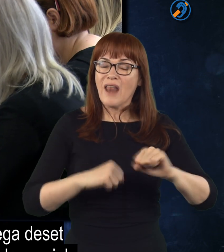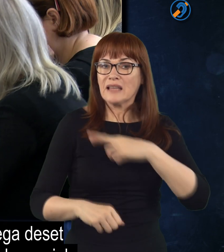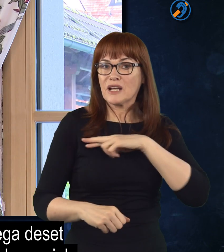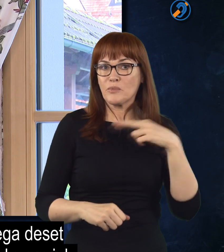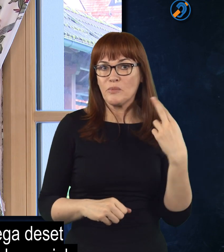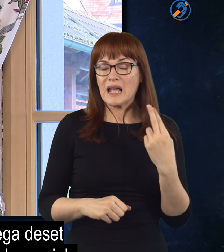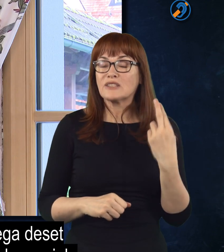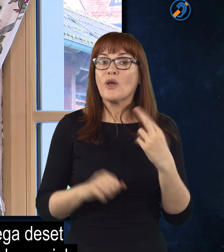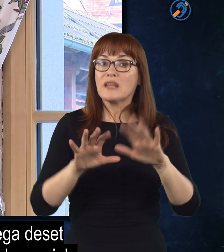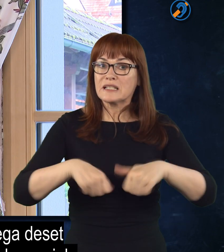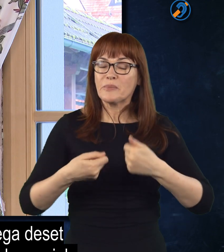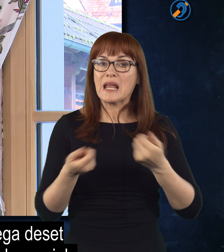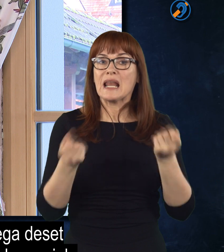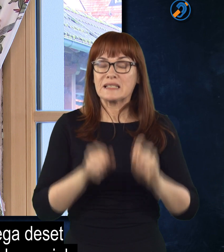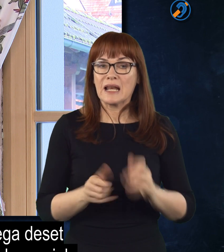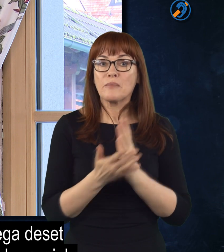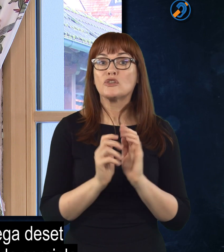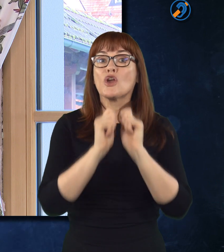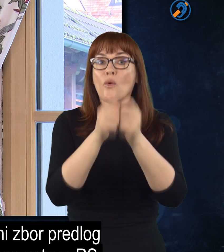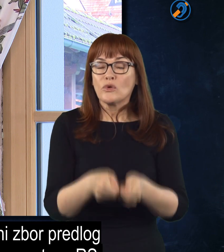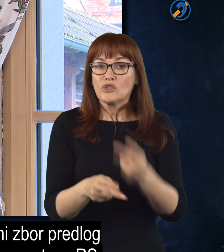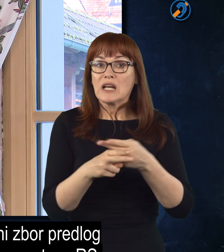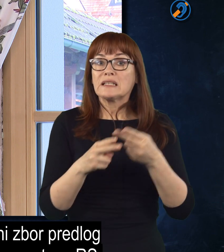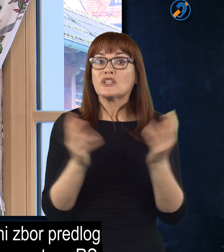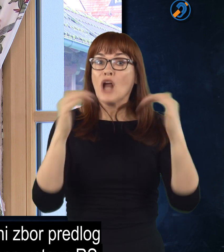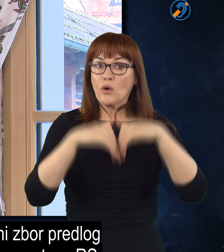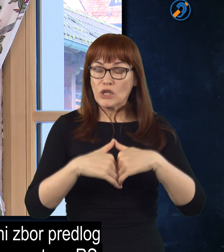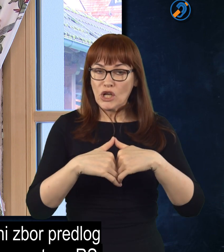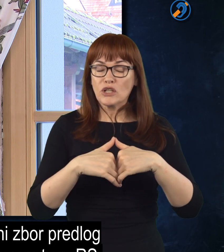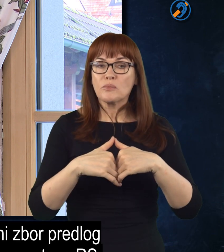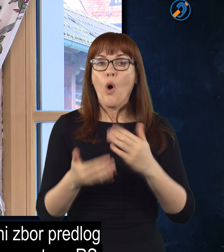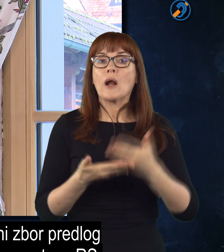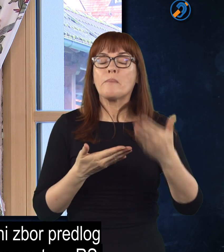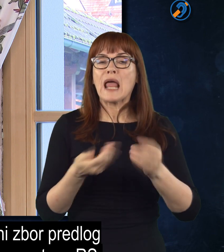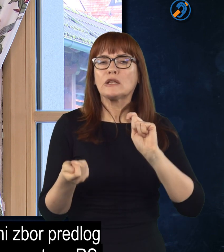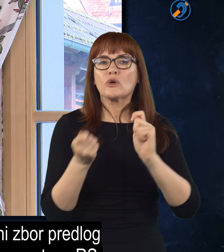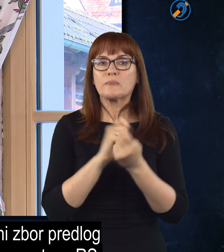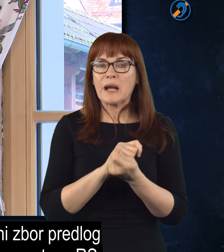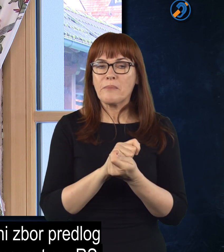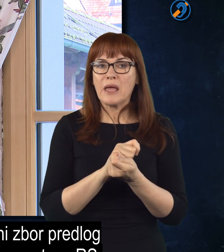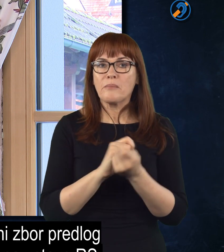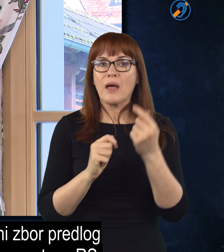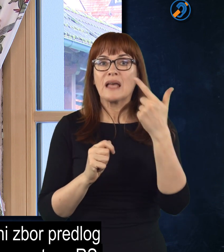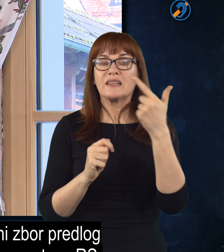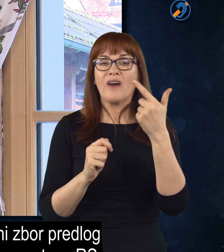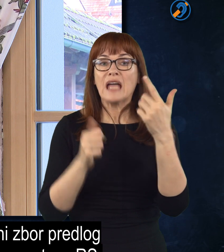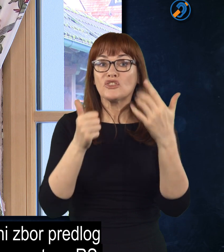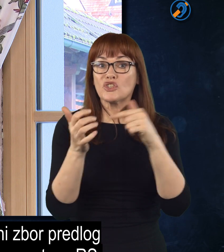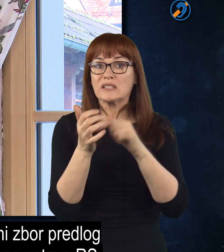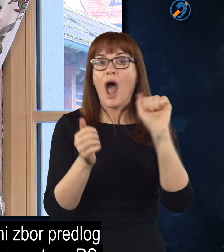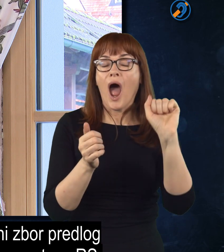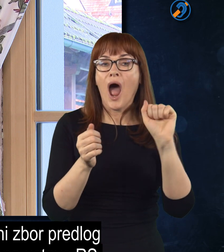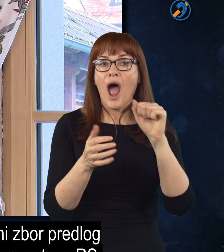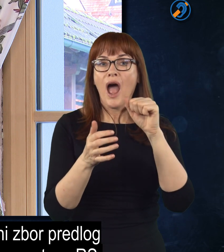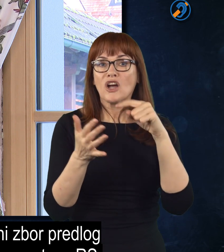10-letnega obdobja je Vlada Republike Slovenije sprejela sklep in že vložila v Državni zbor